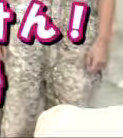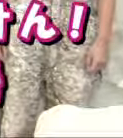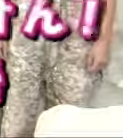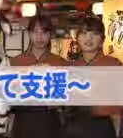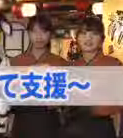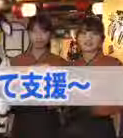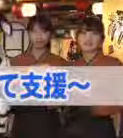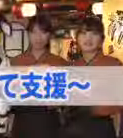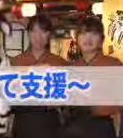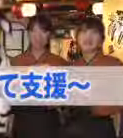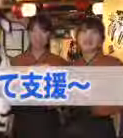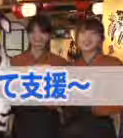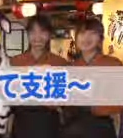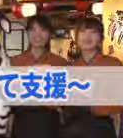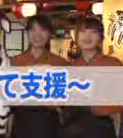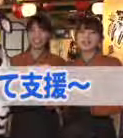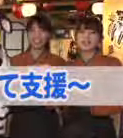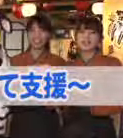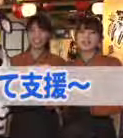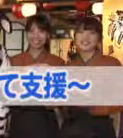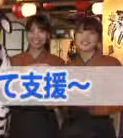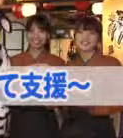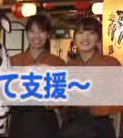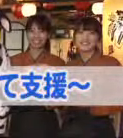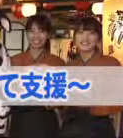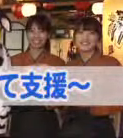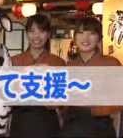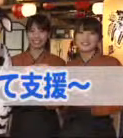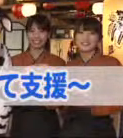広島県。